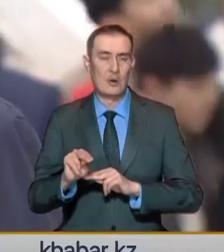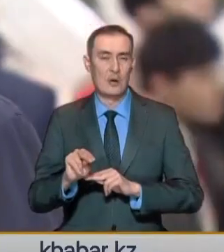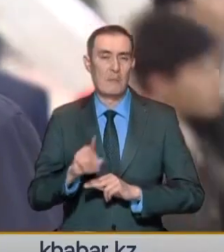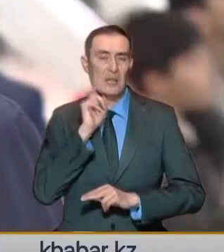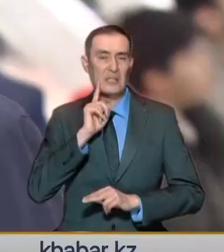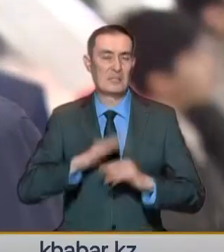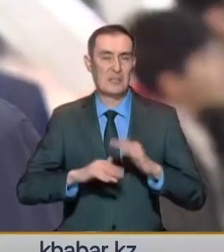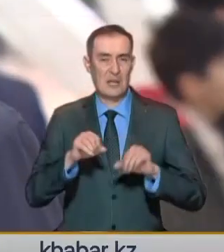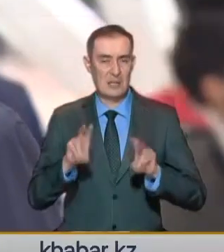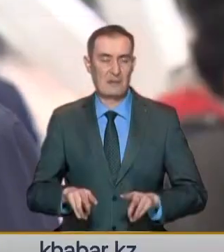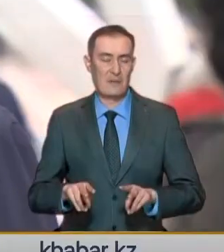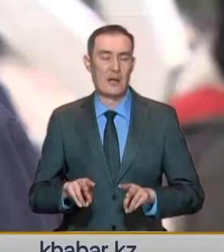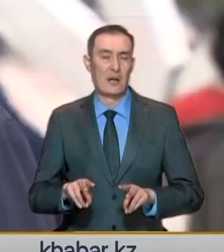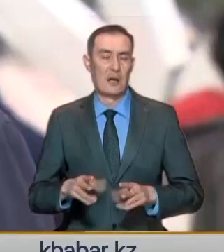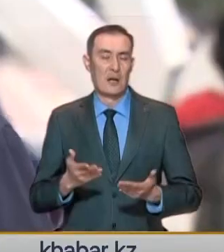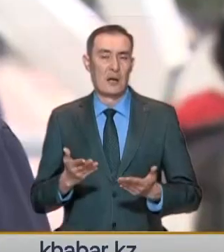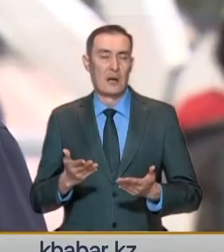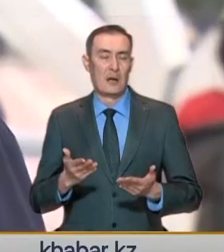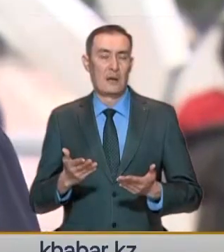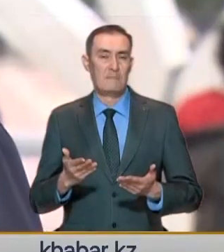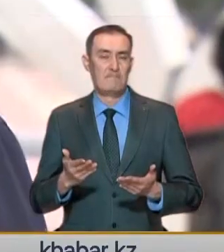молодые специалисты, молодые студенты.